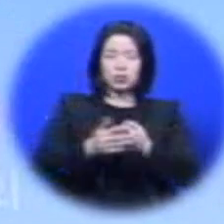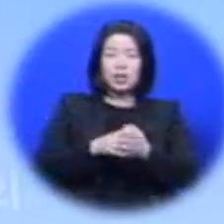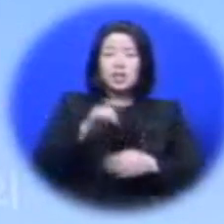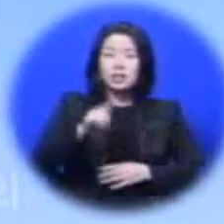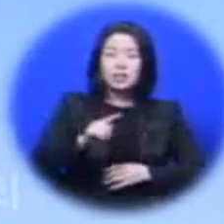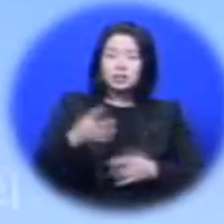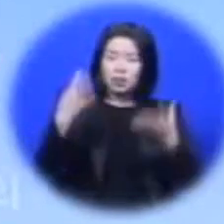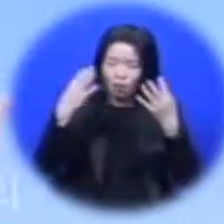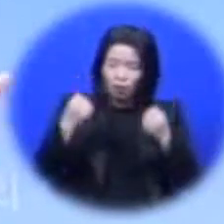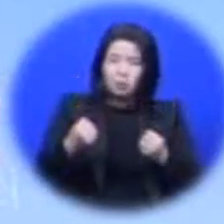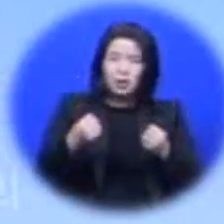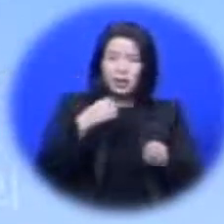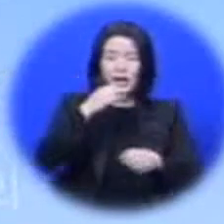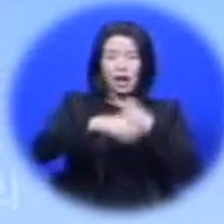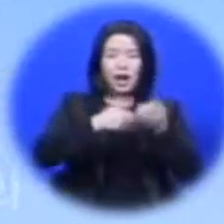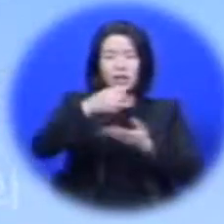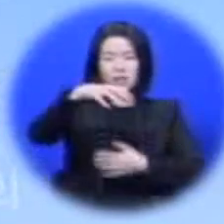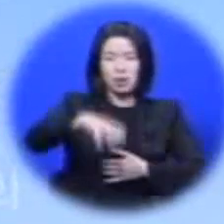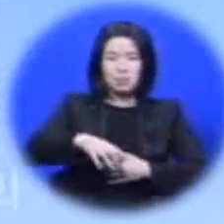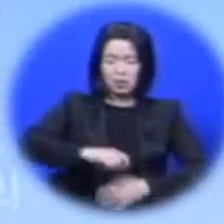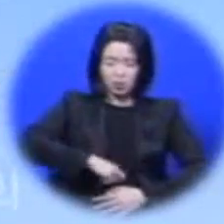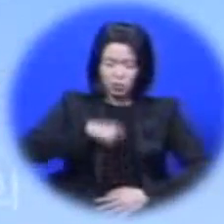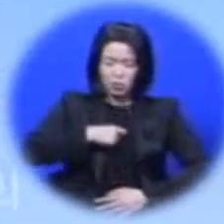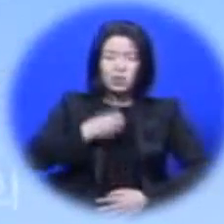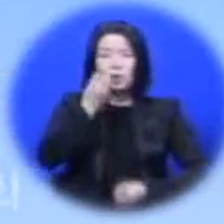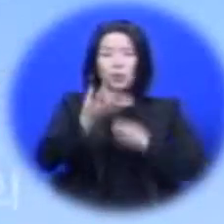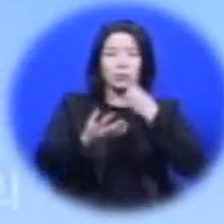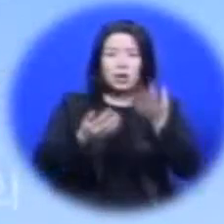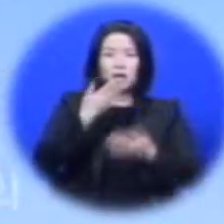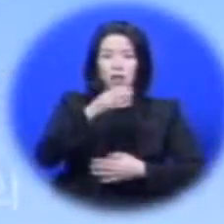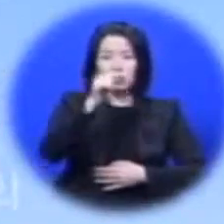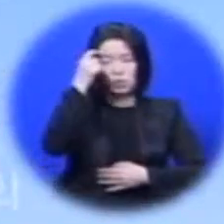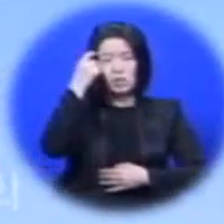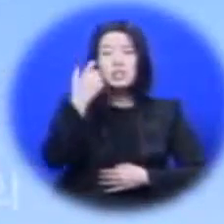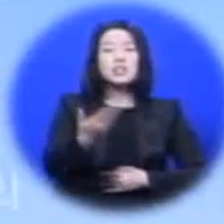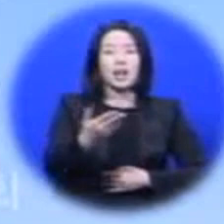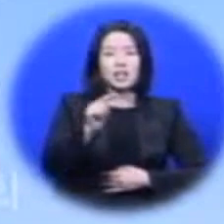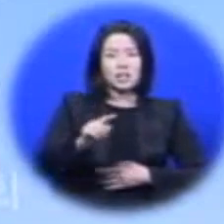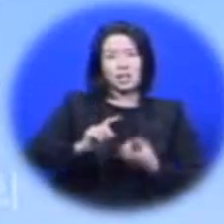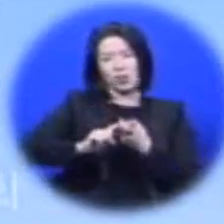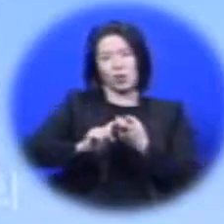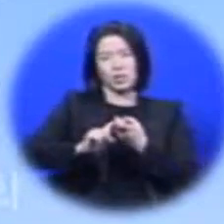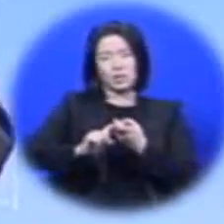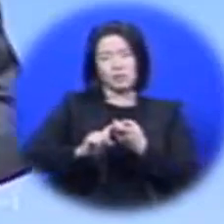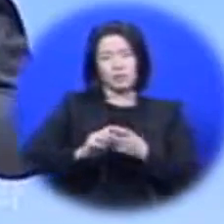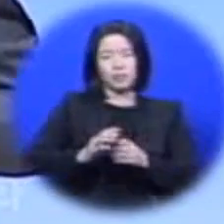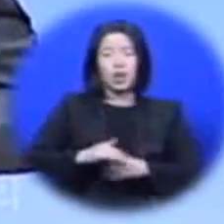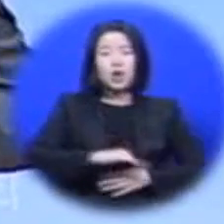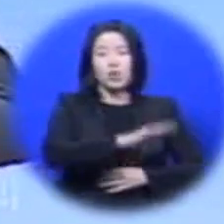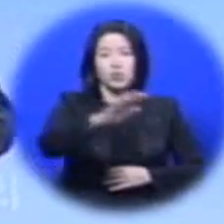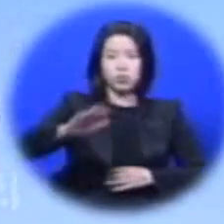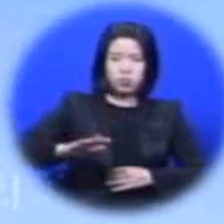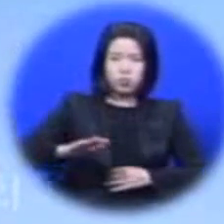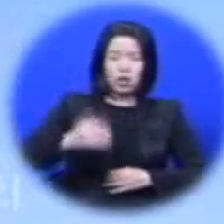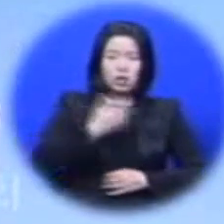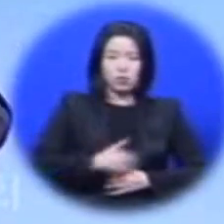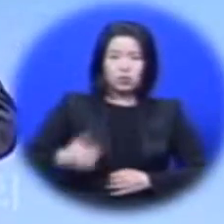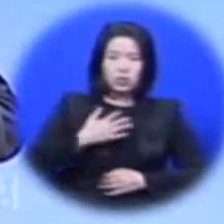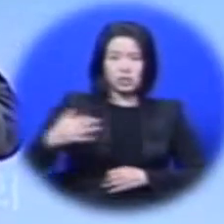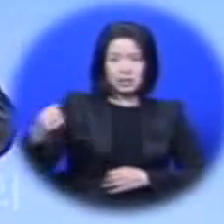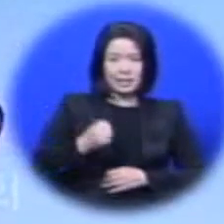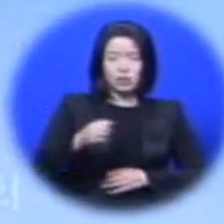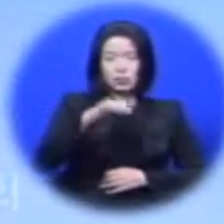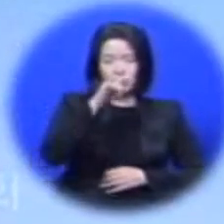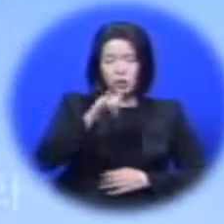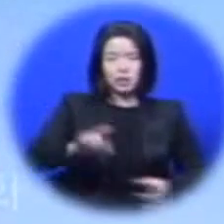그것을 얼마나 하나님 앞에 솔직히 고백할 수 있느냐고 하는 게 하나님의 관심입니다. 우리는 육신을 가지고 살고 있기